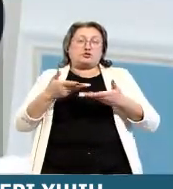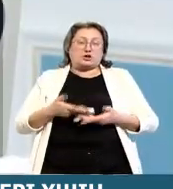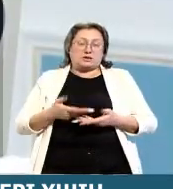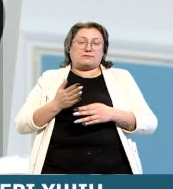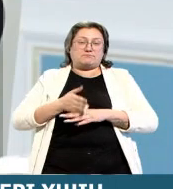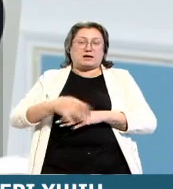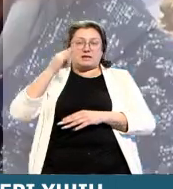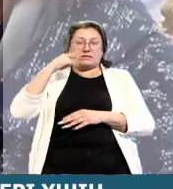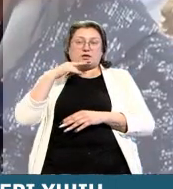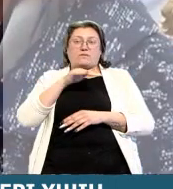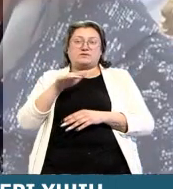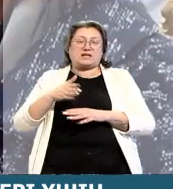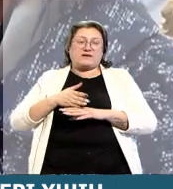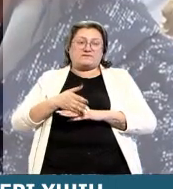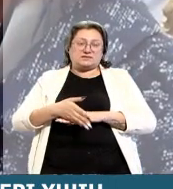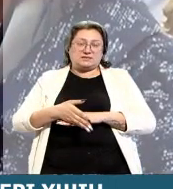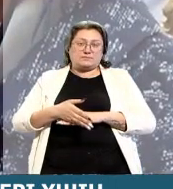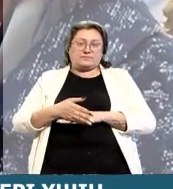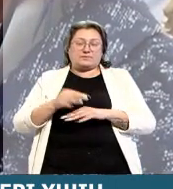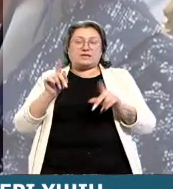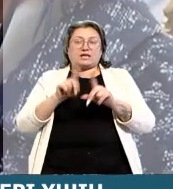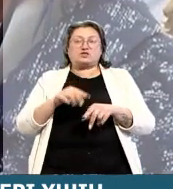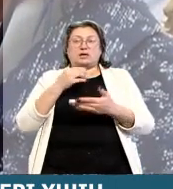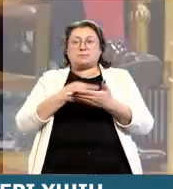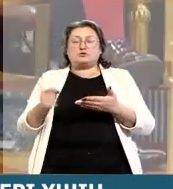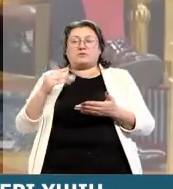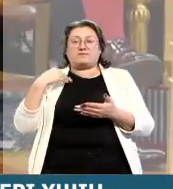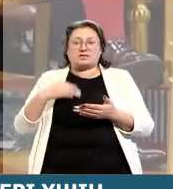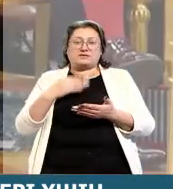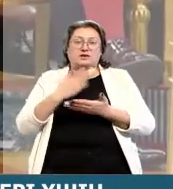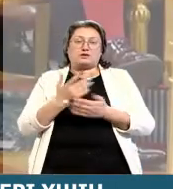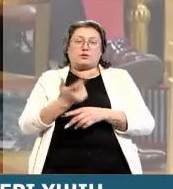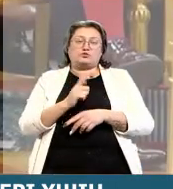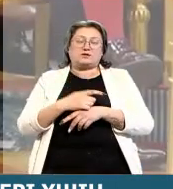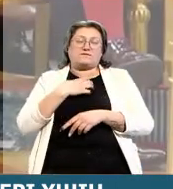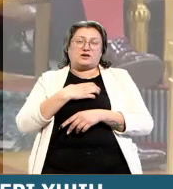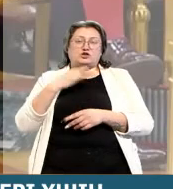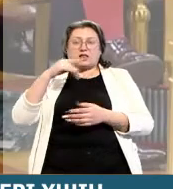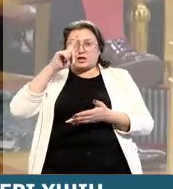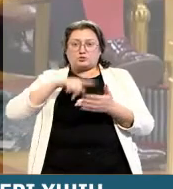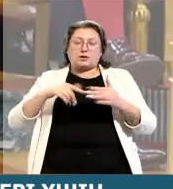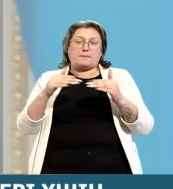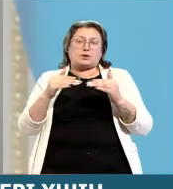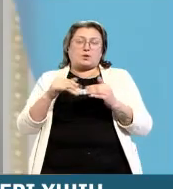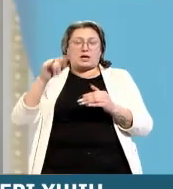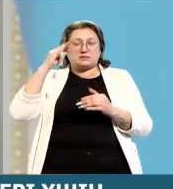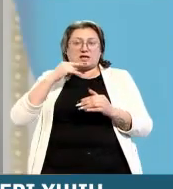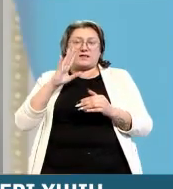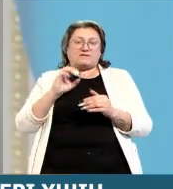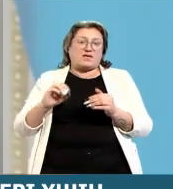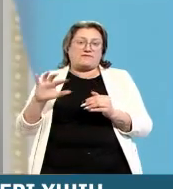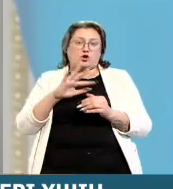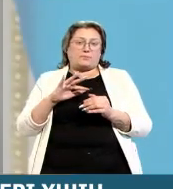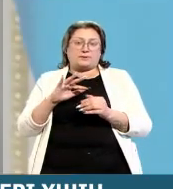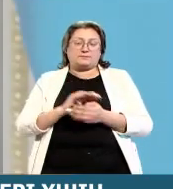алғыс айтып, сондай-ақ Францияны Қазақстанның Еуропадағы өте маңызды әрі сенімді серіктесі ретінде атап өтті. Мемлекет басшысы президент